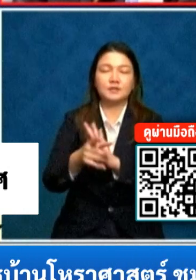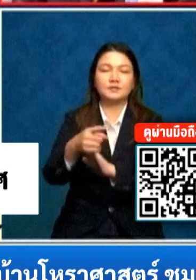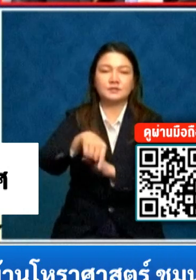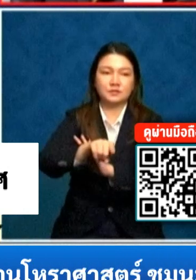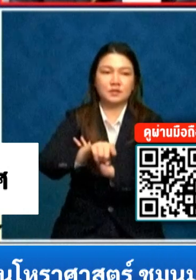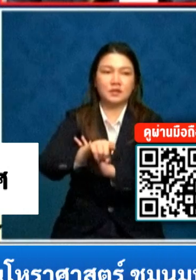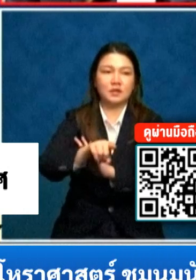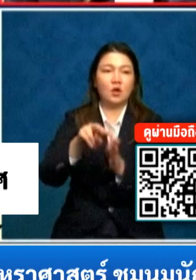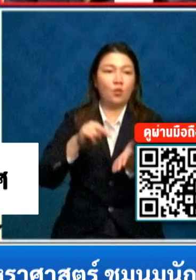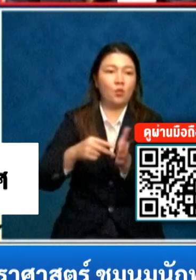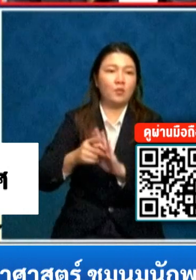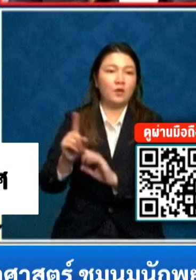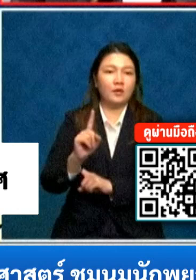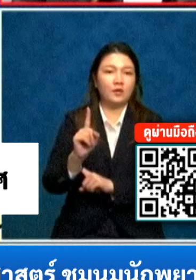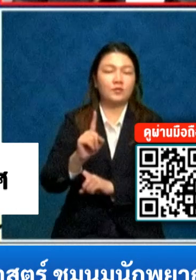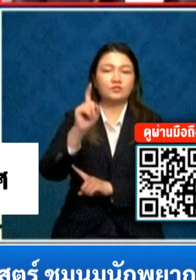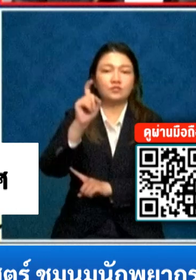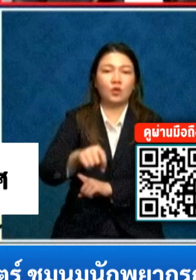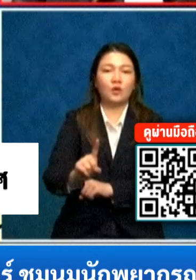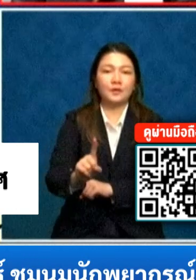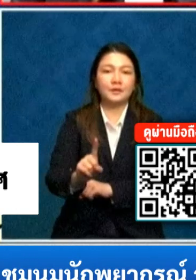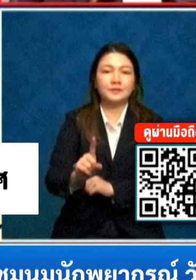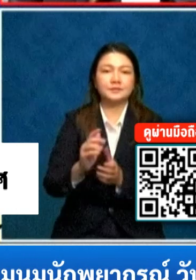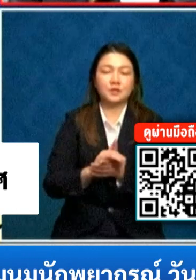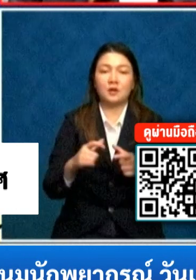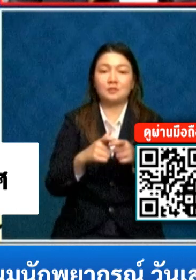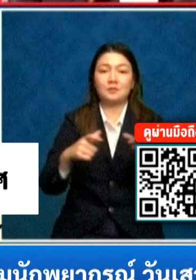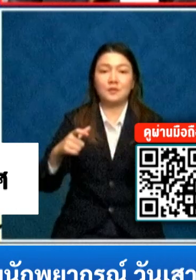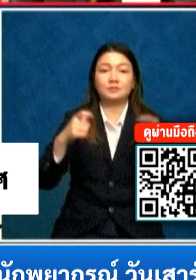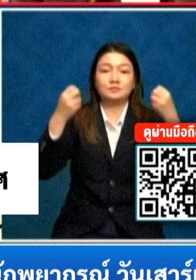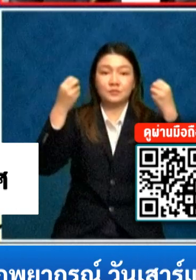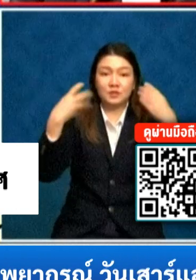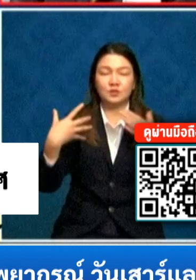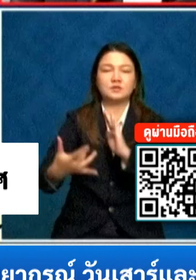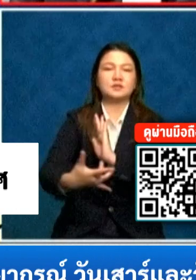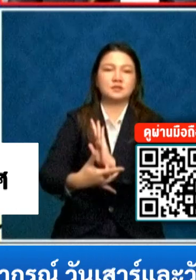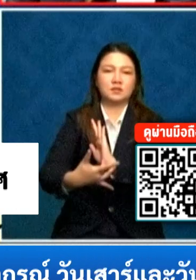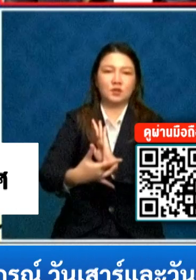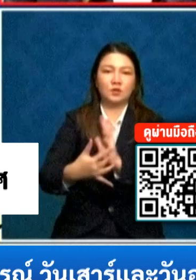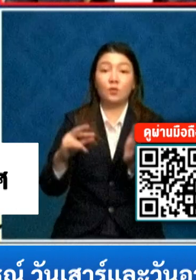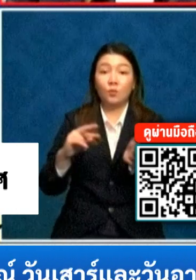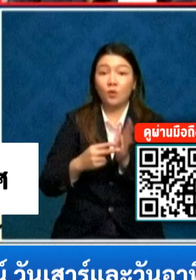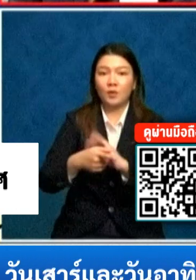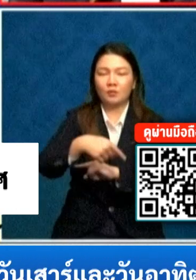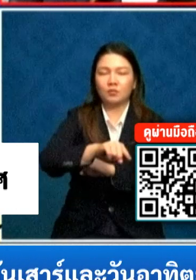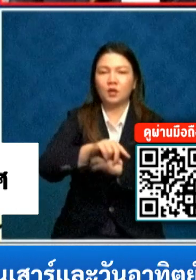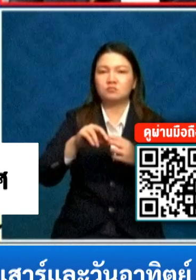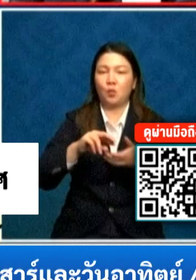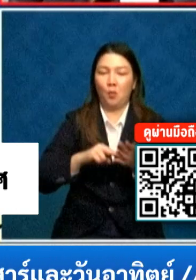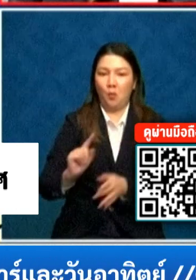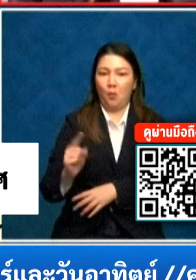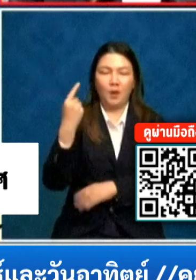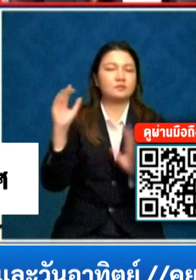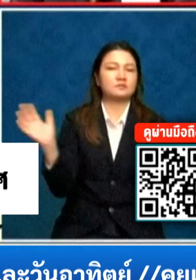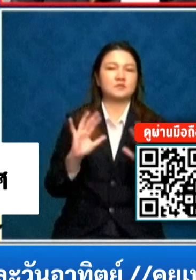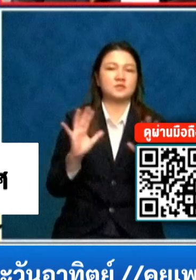ยหรือที่เรียกว่าอาจจะเรียกก็ได้ว่าเป็นบัตรประชาชนดิจิทัลซึ่งไม่ใช่เรื่องแปลกนะครับในประเทศ